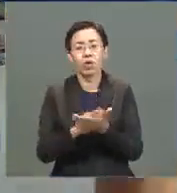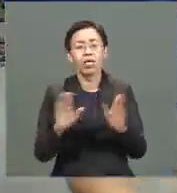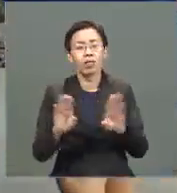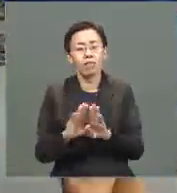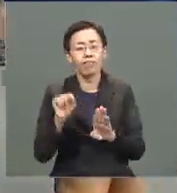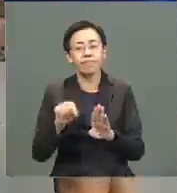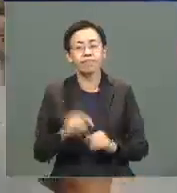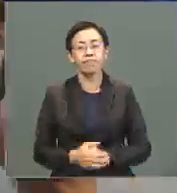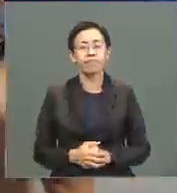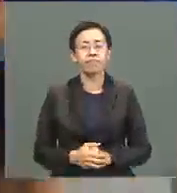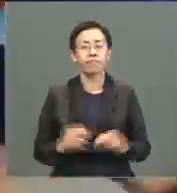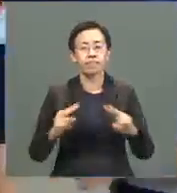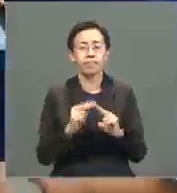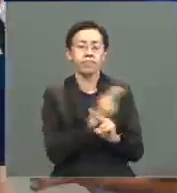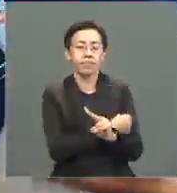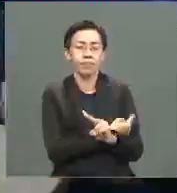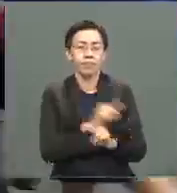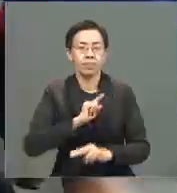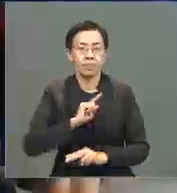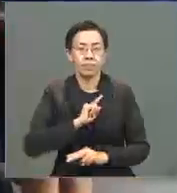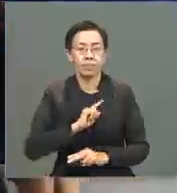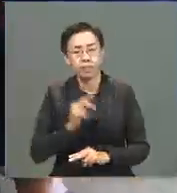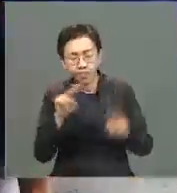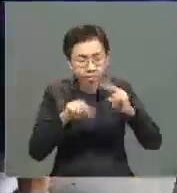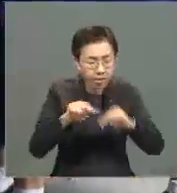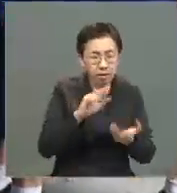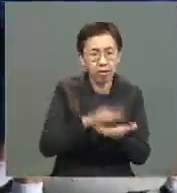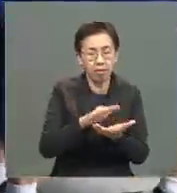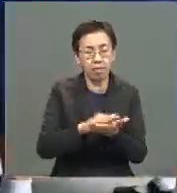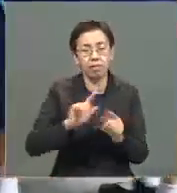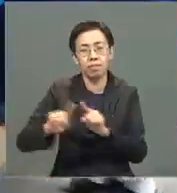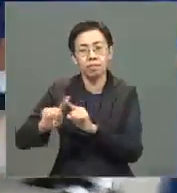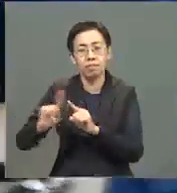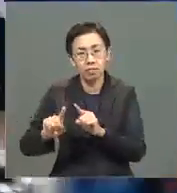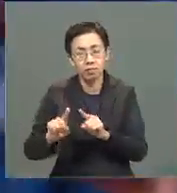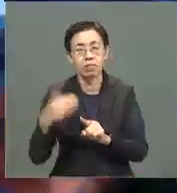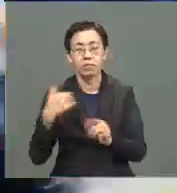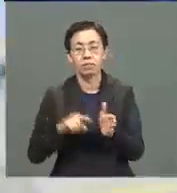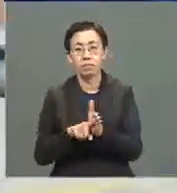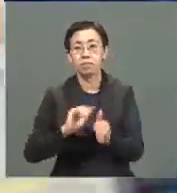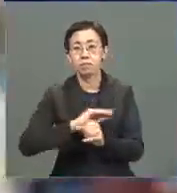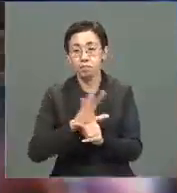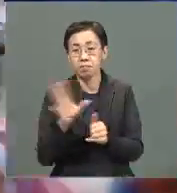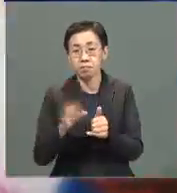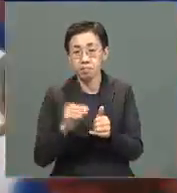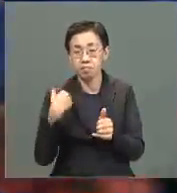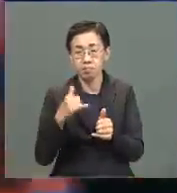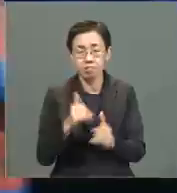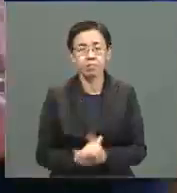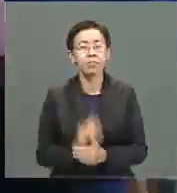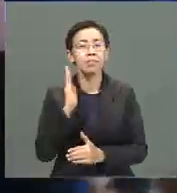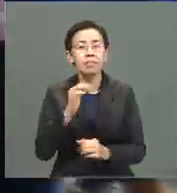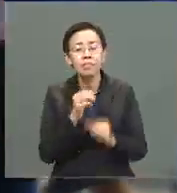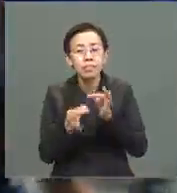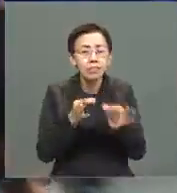นโดยทางกระทรวงสาธารณสุขนะครับก็จะลงพื้นที่ไปสำรวจโรงเรียนทั้งในกลุ่มที่มีความเสี่ยงสูงและก็มีความเสี่ยงต่ำด้วยเพื่